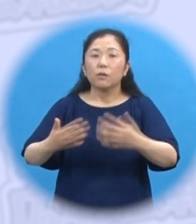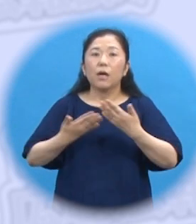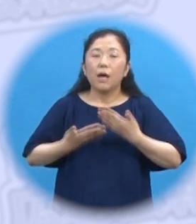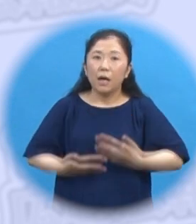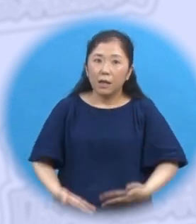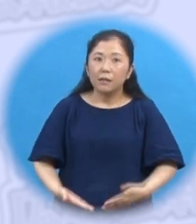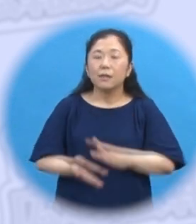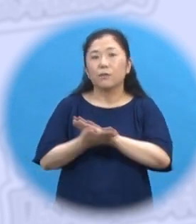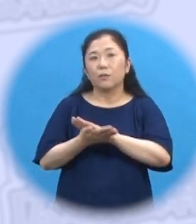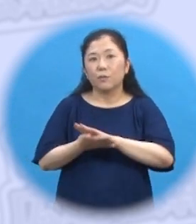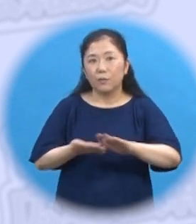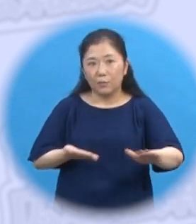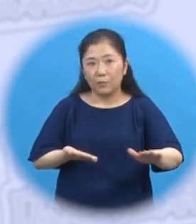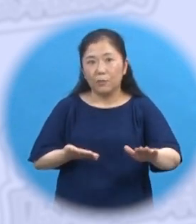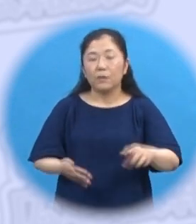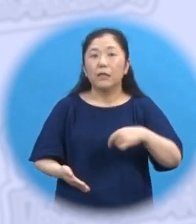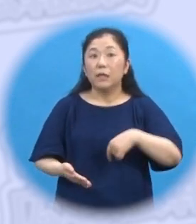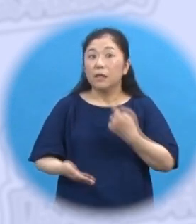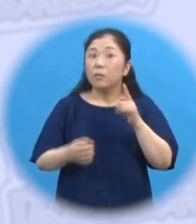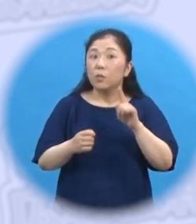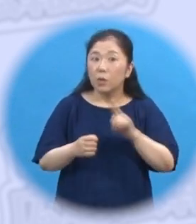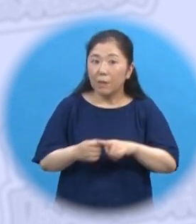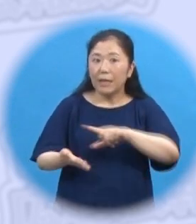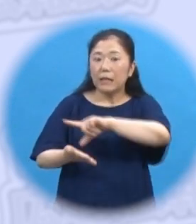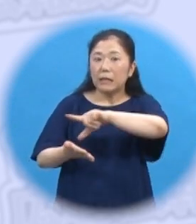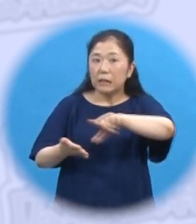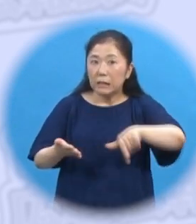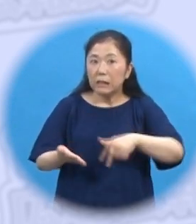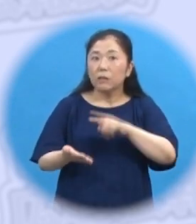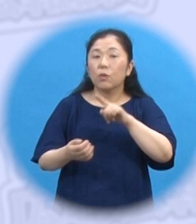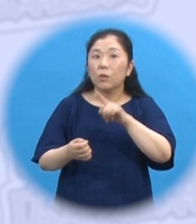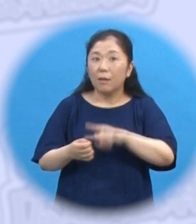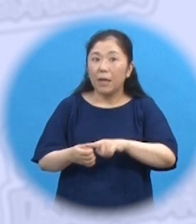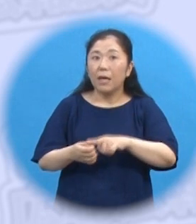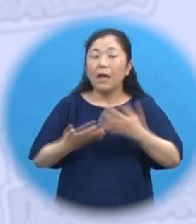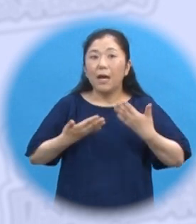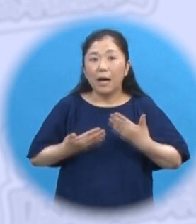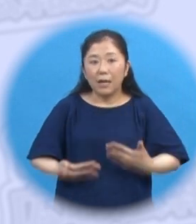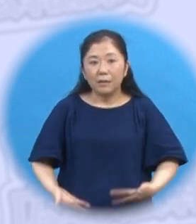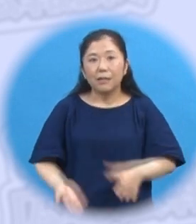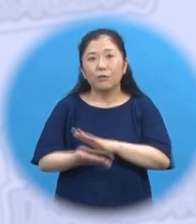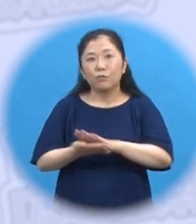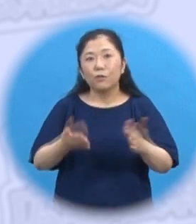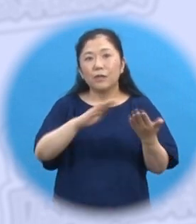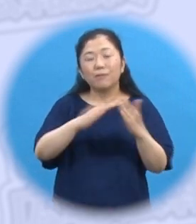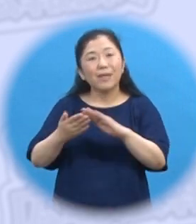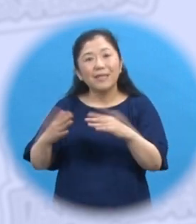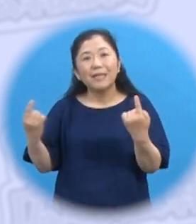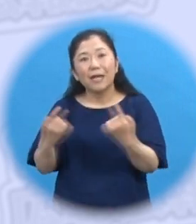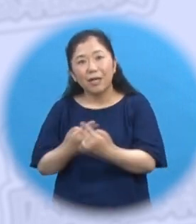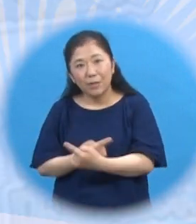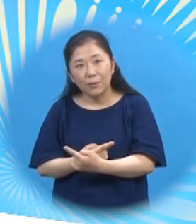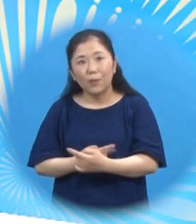美しく。自分のため、地域のために、安全で美しい街に変えましょ